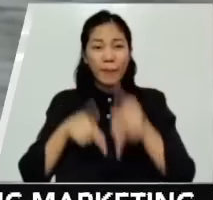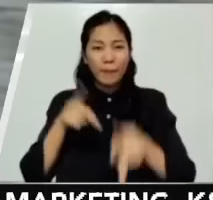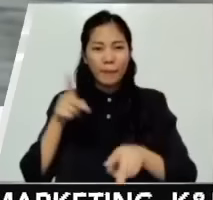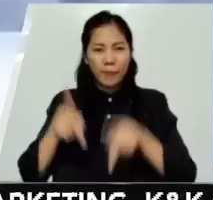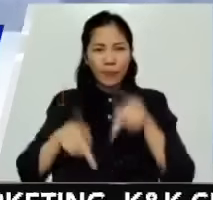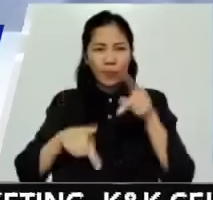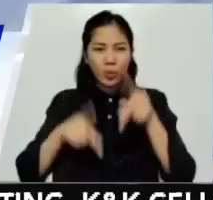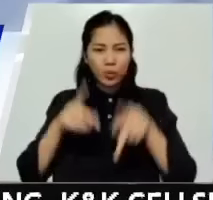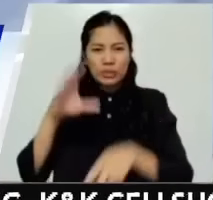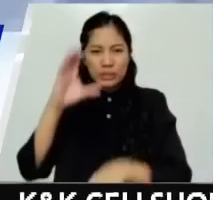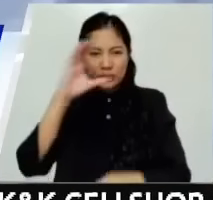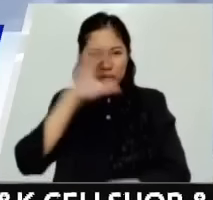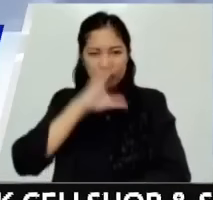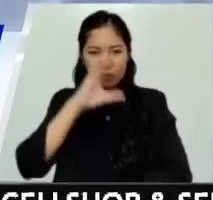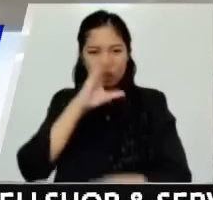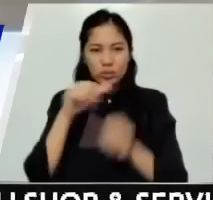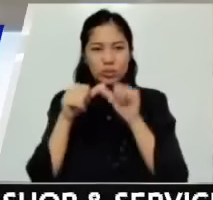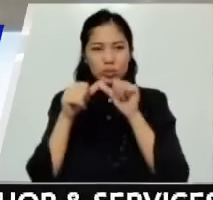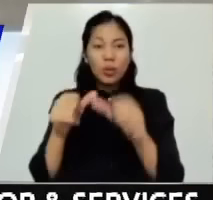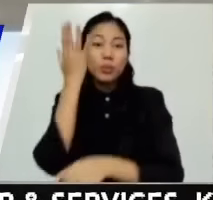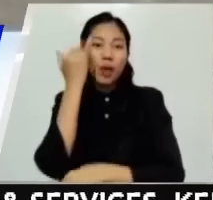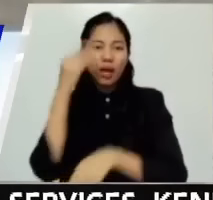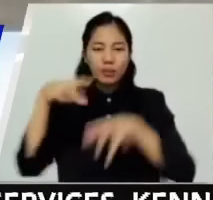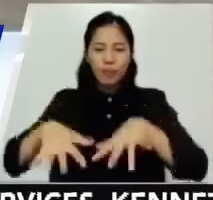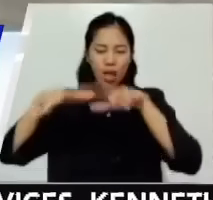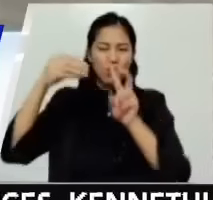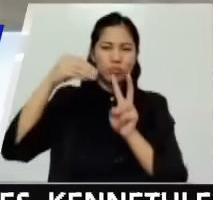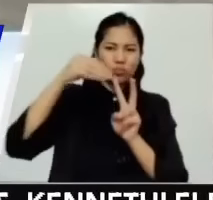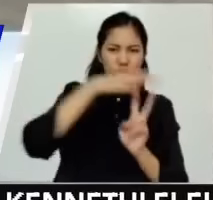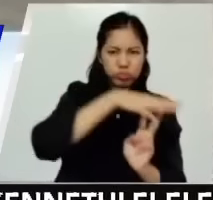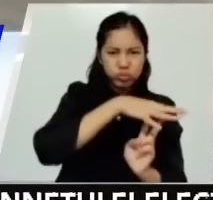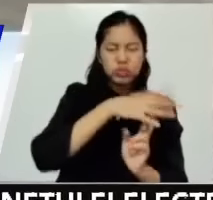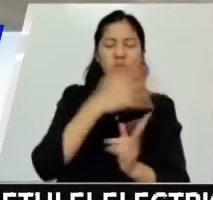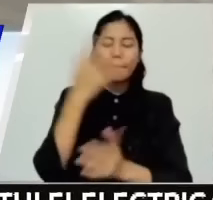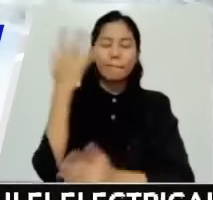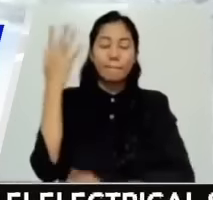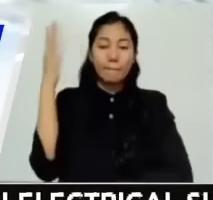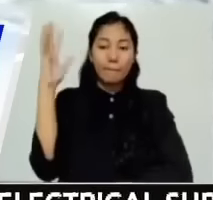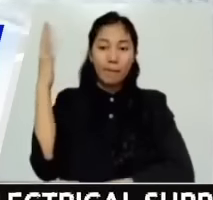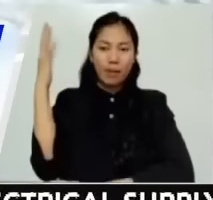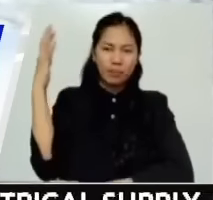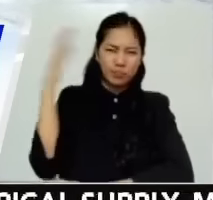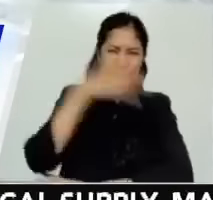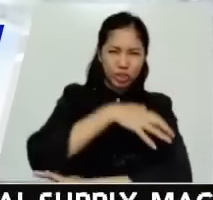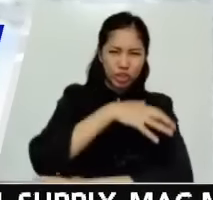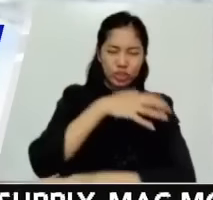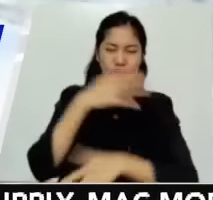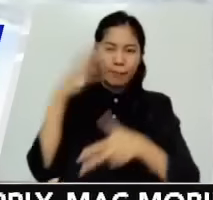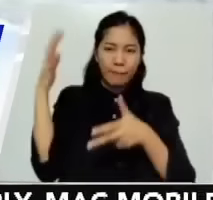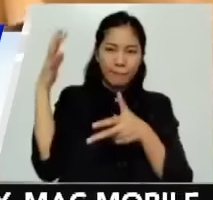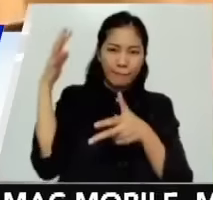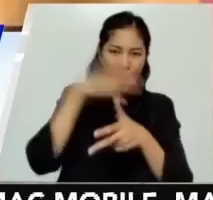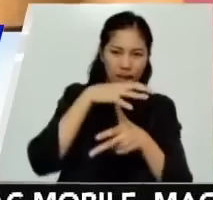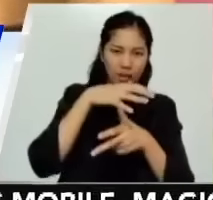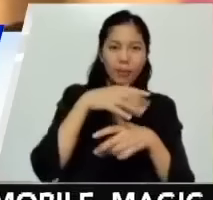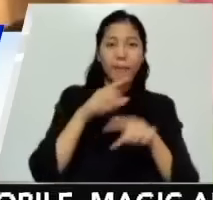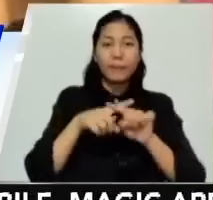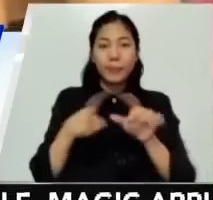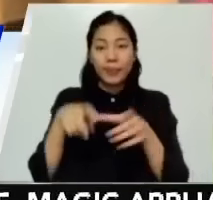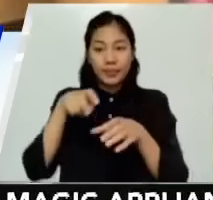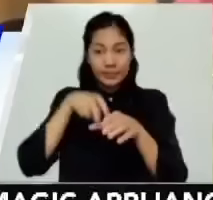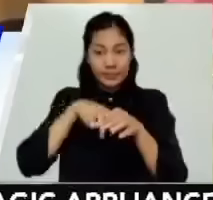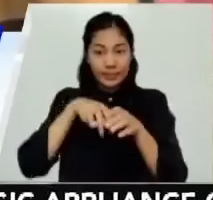Lupon, nagtumbahan din ang ilang puno. Nabagsakan pa ang isang sasakyan habang bumibiyahe. Ligtas naman ang mga sakay nito. Patuloy